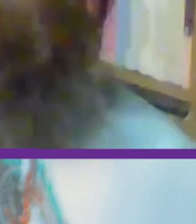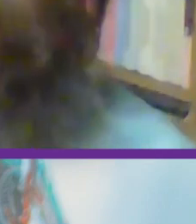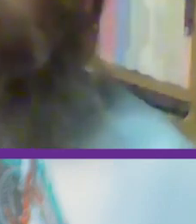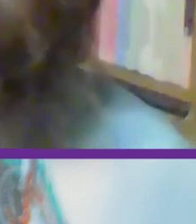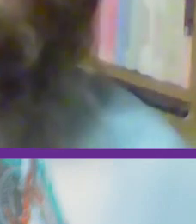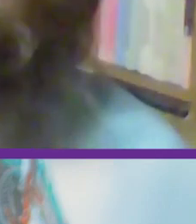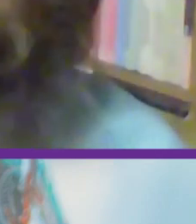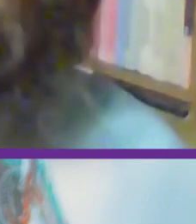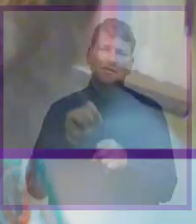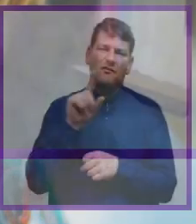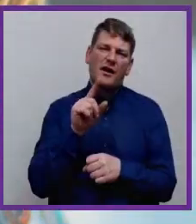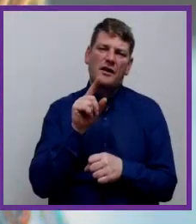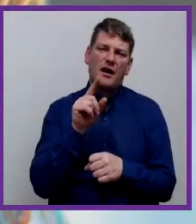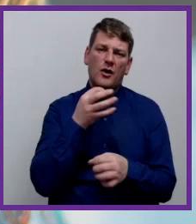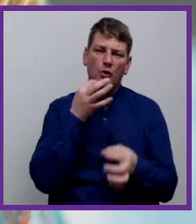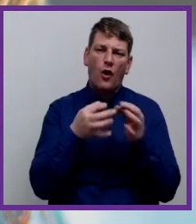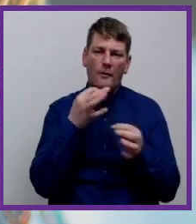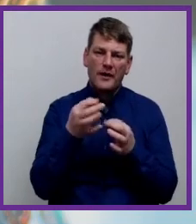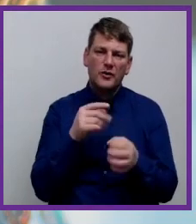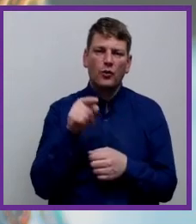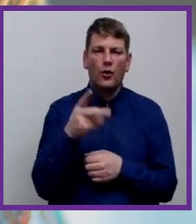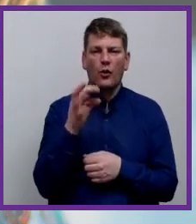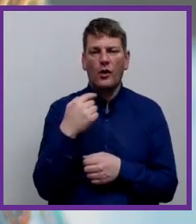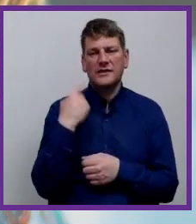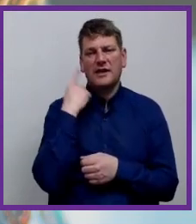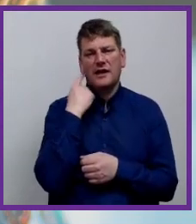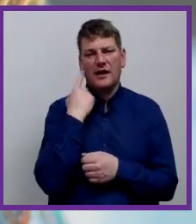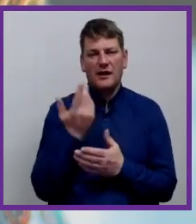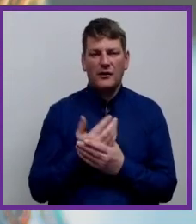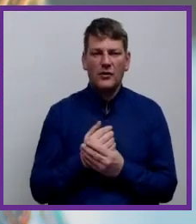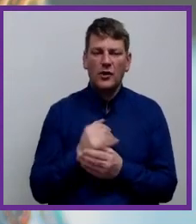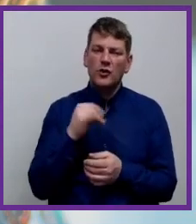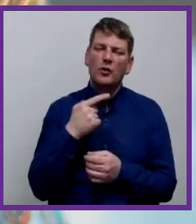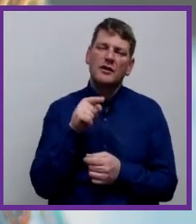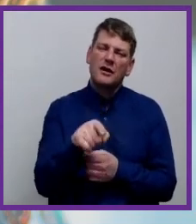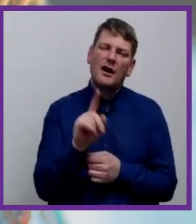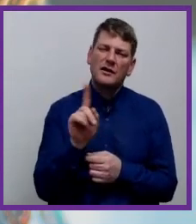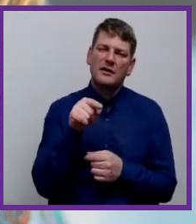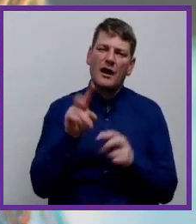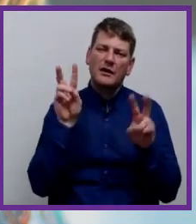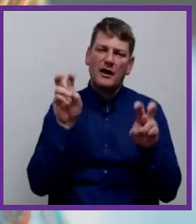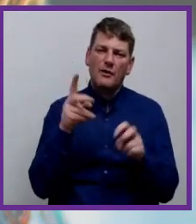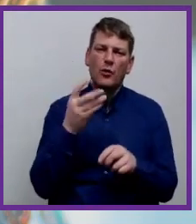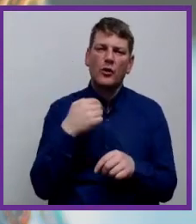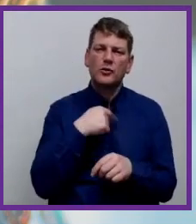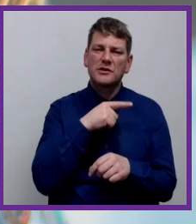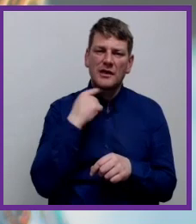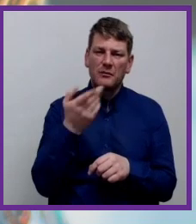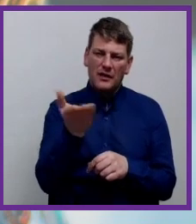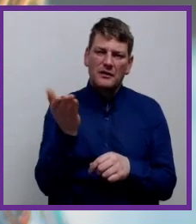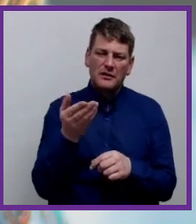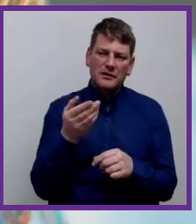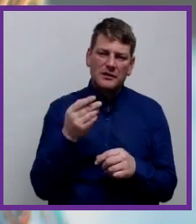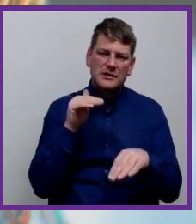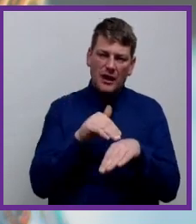Nu, es gan vairāk nokomentēšu to, ko es dzirdēju, jo tā jau tā tēma, ko jūs gribat skart, to jau